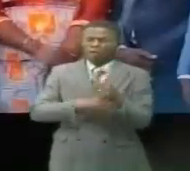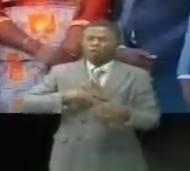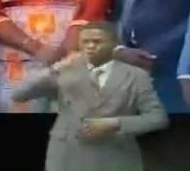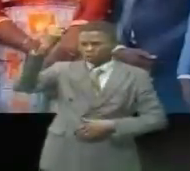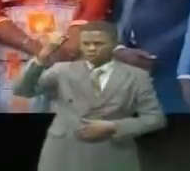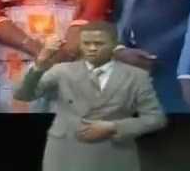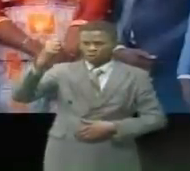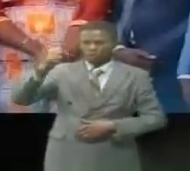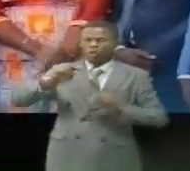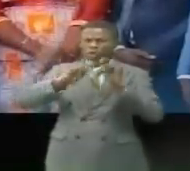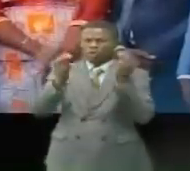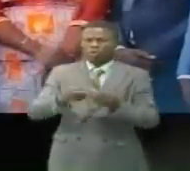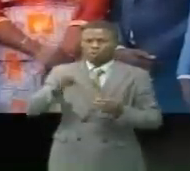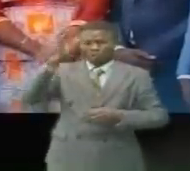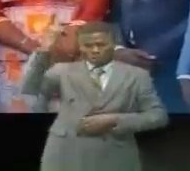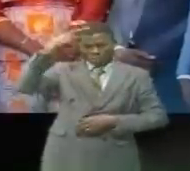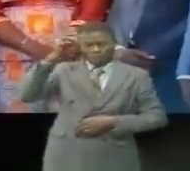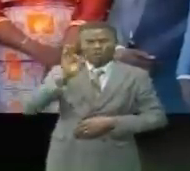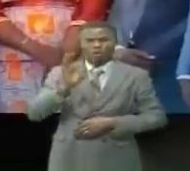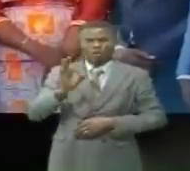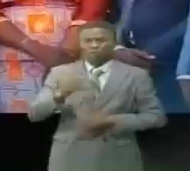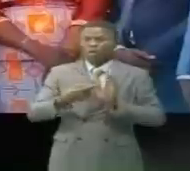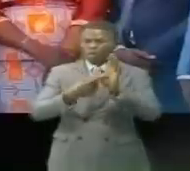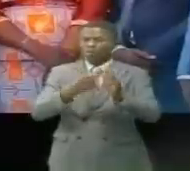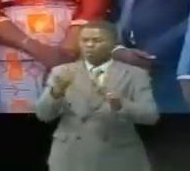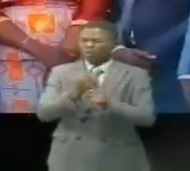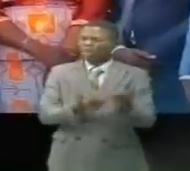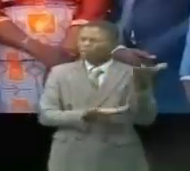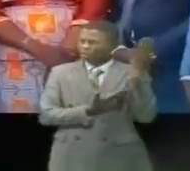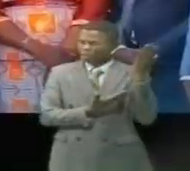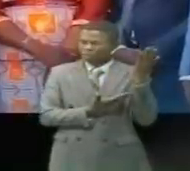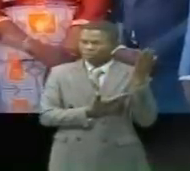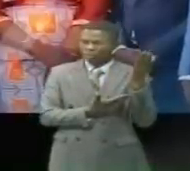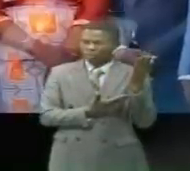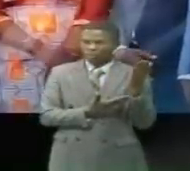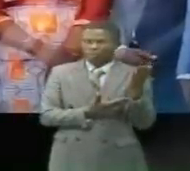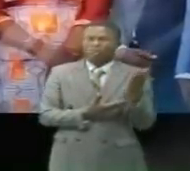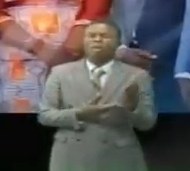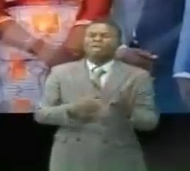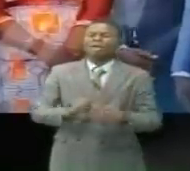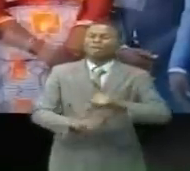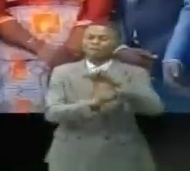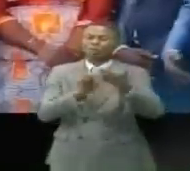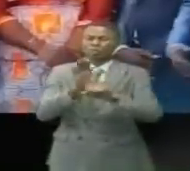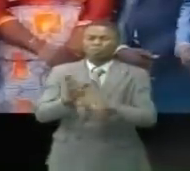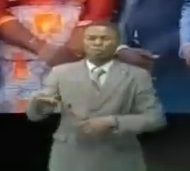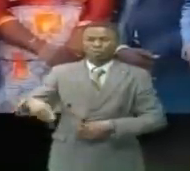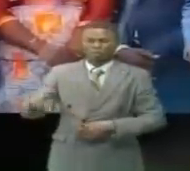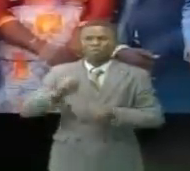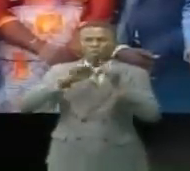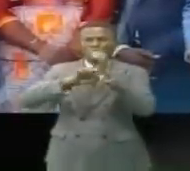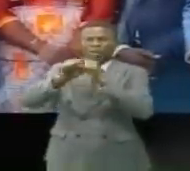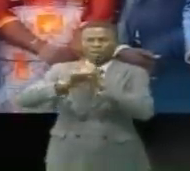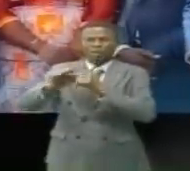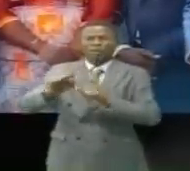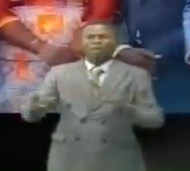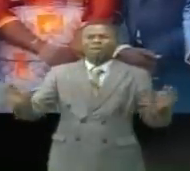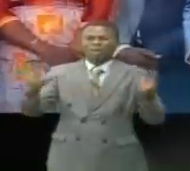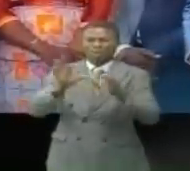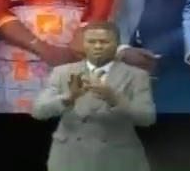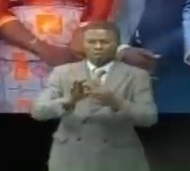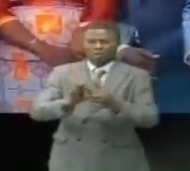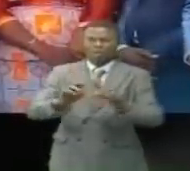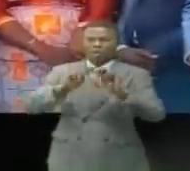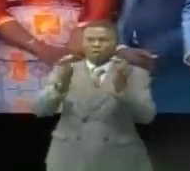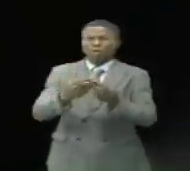dans la nouvelle classe politique qui fait ses preuves et bien écoutée à travers les provinces dans ses campagnes sur la cohésion et